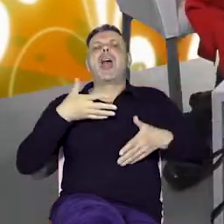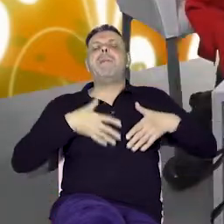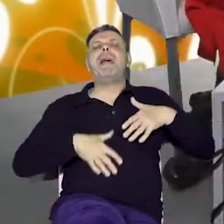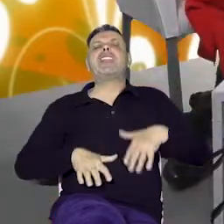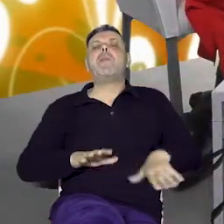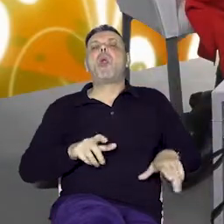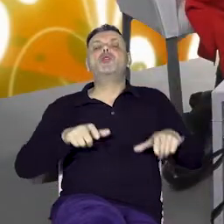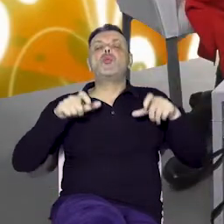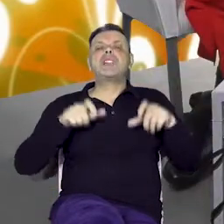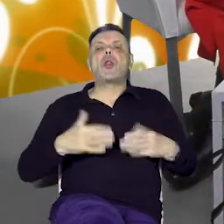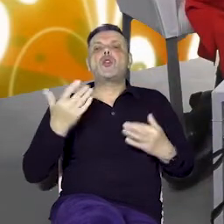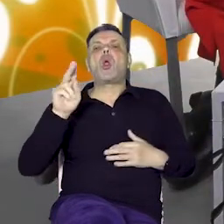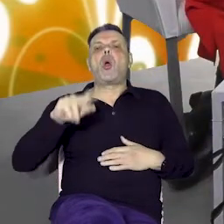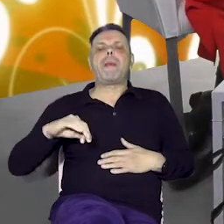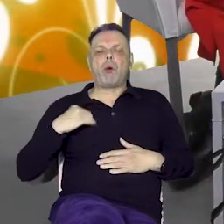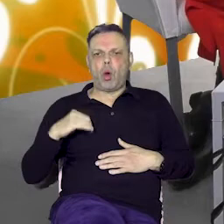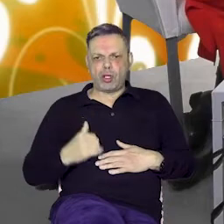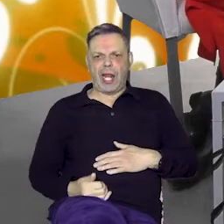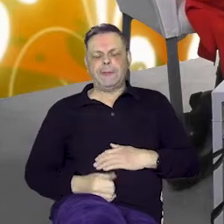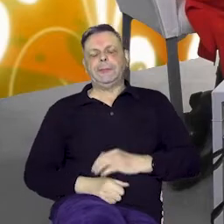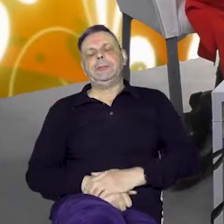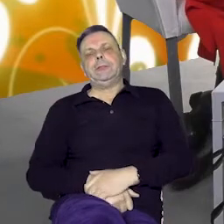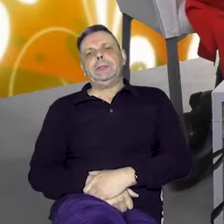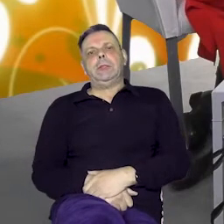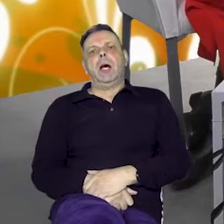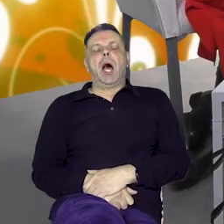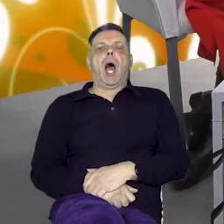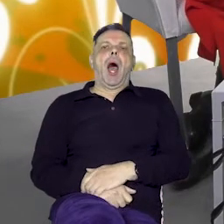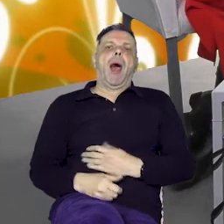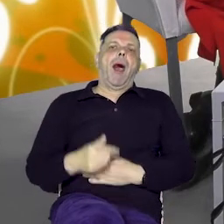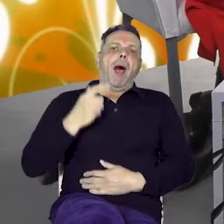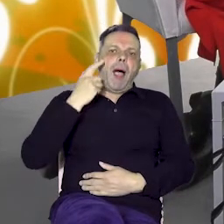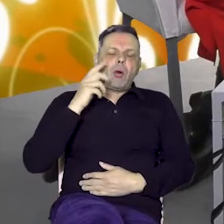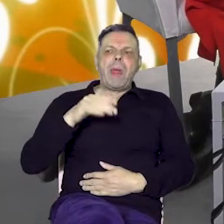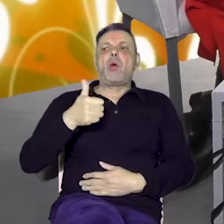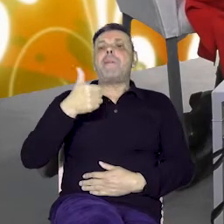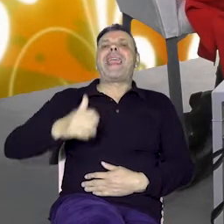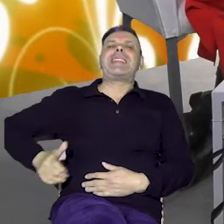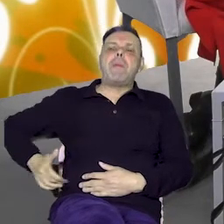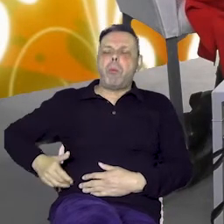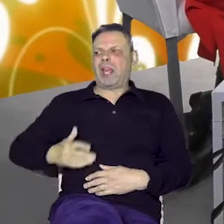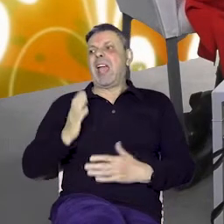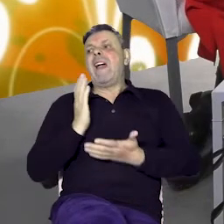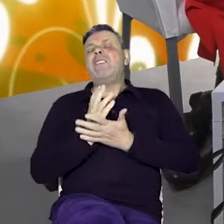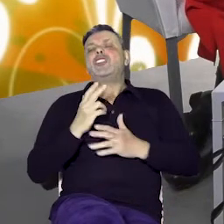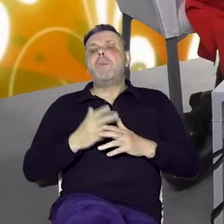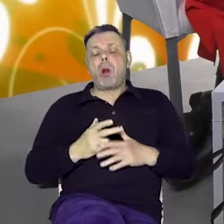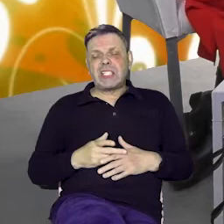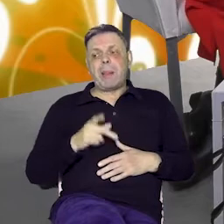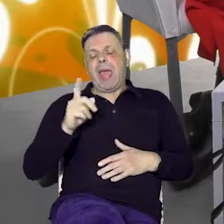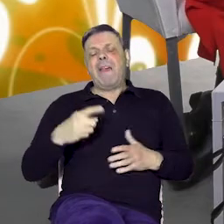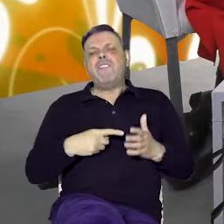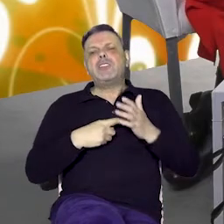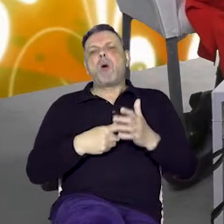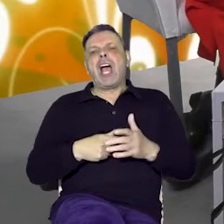koliko mi imamo godina s obzirom na naše stanje. Ako je neko ima jedan bubrek, ako je već bolestan od toga, on već pokazuje